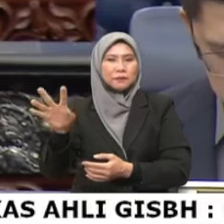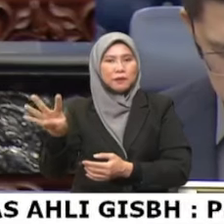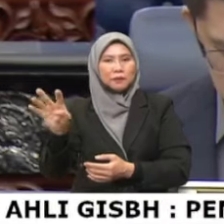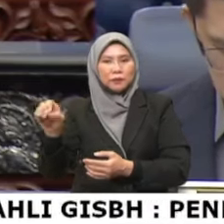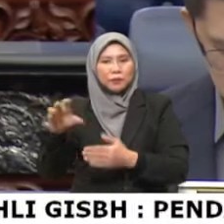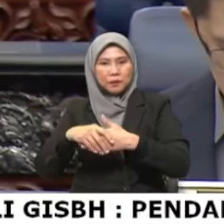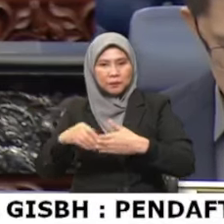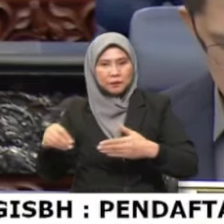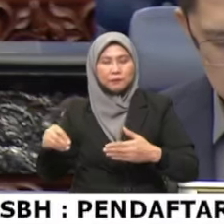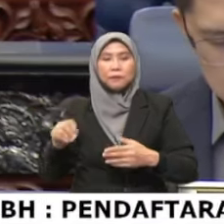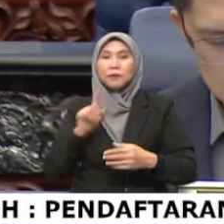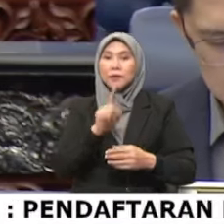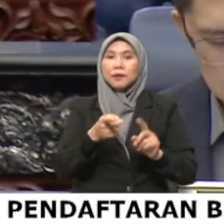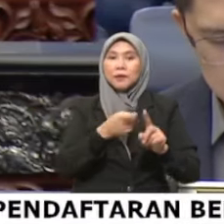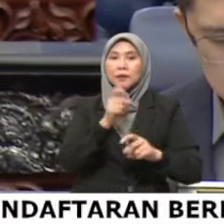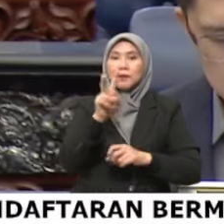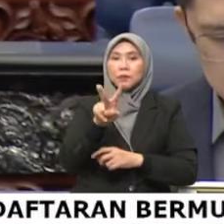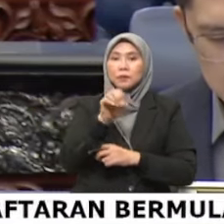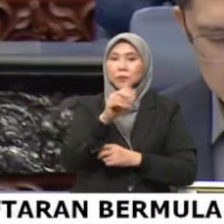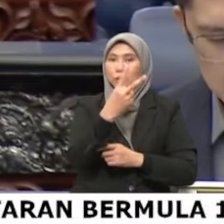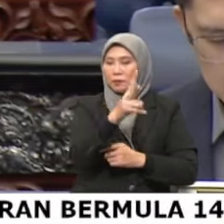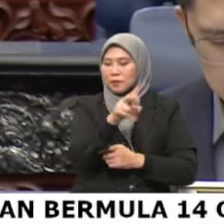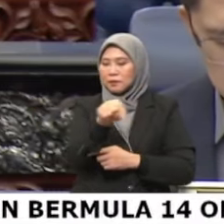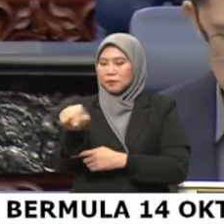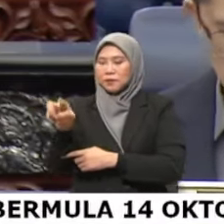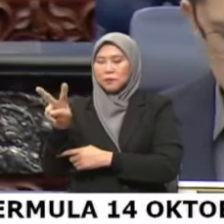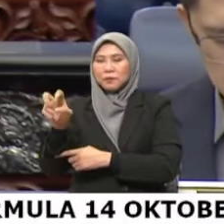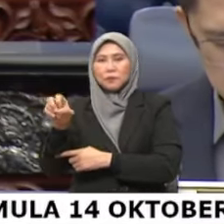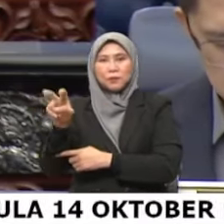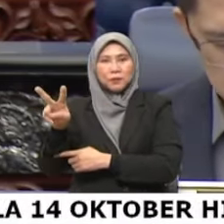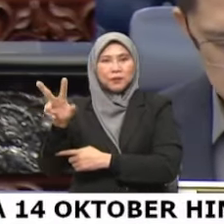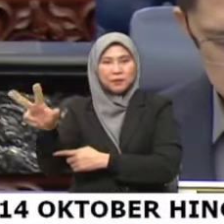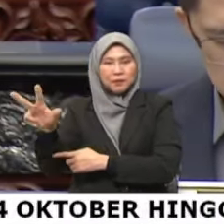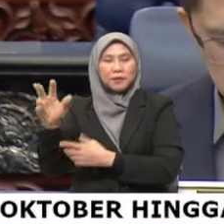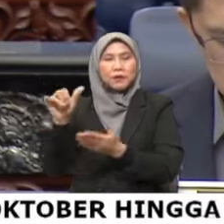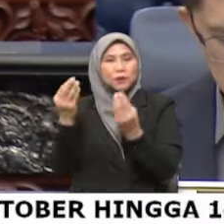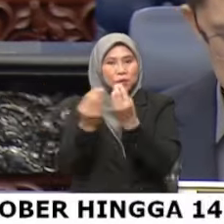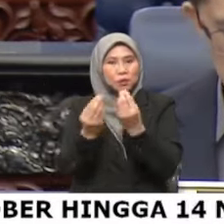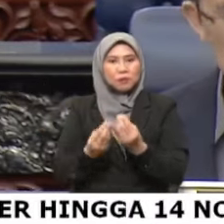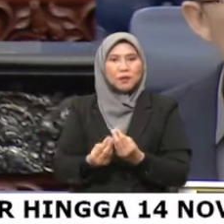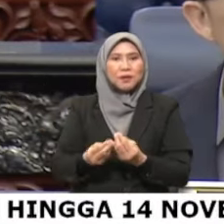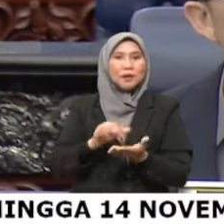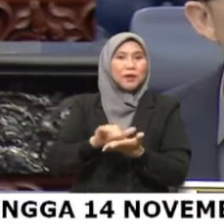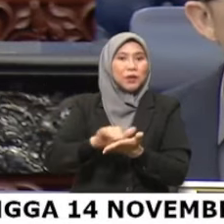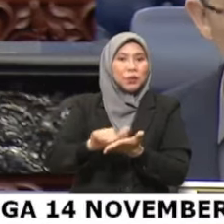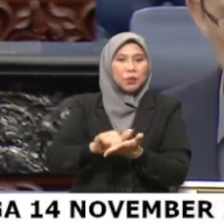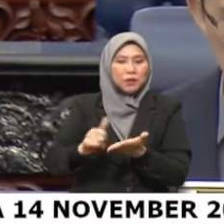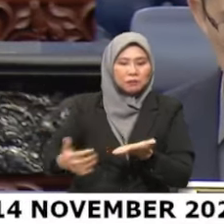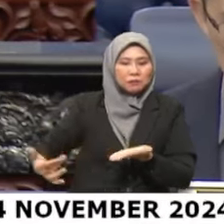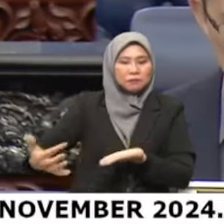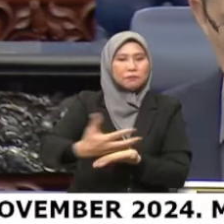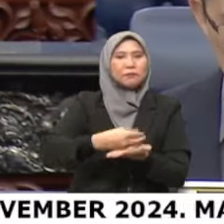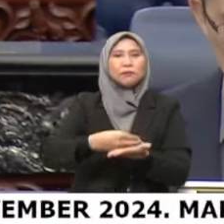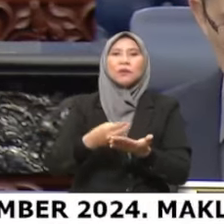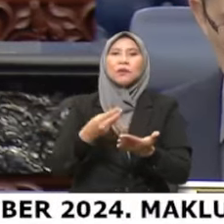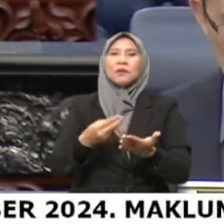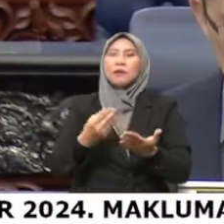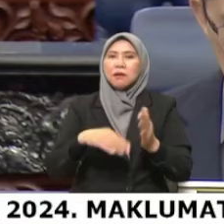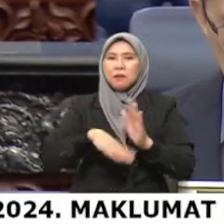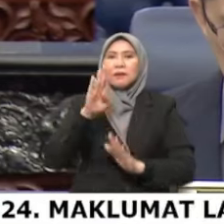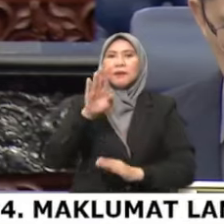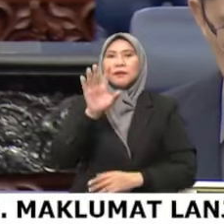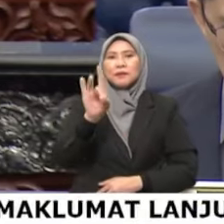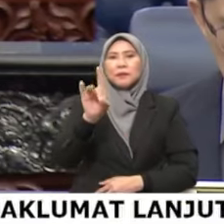RM12,533,640. Jadi daripada 2012 sehingga 2023 jumlah fee yang telah berjaya dikutip melebihi 80